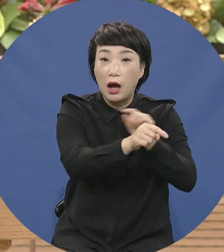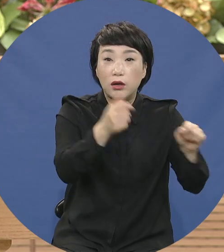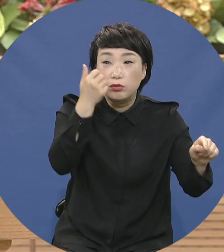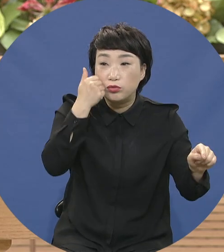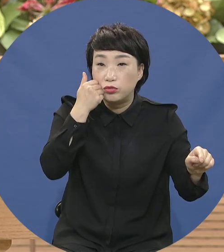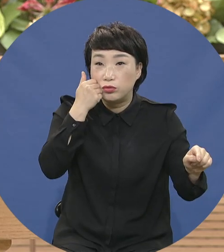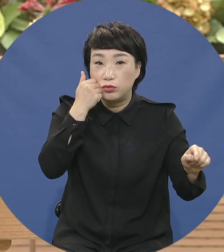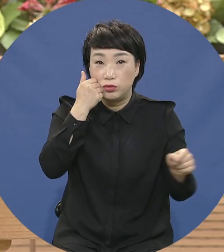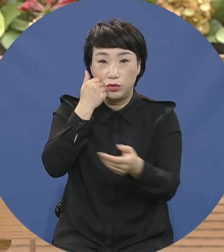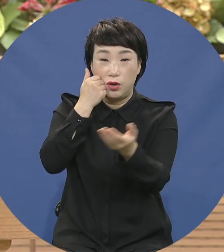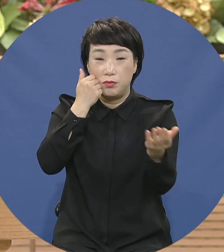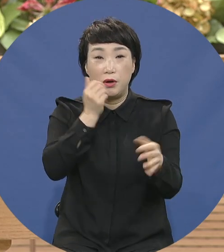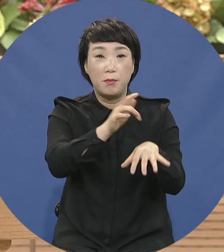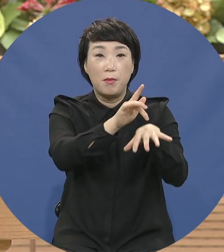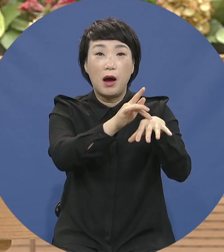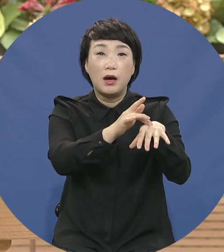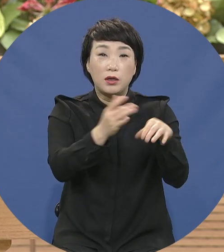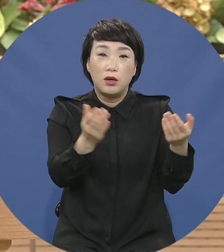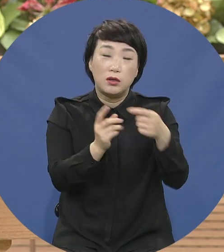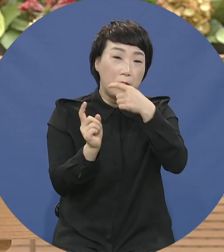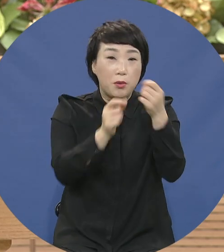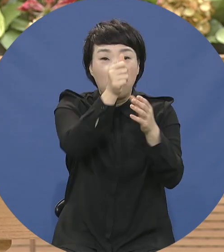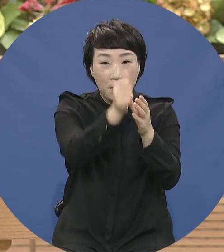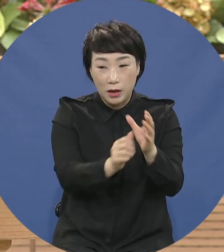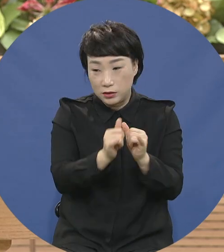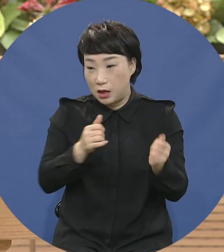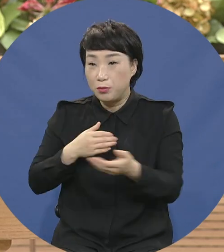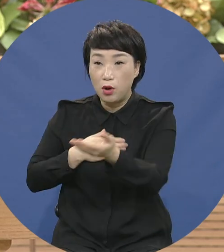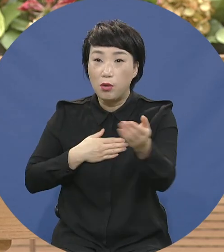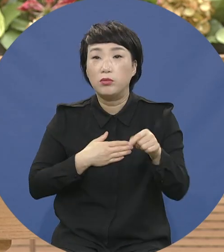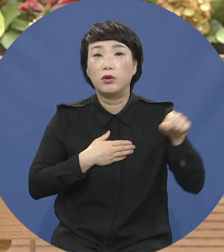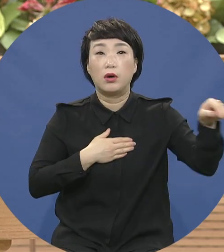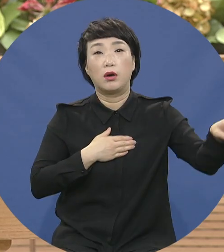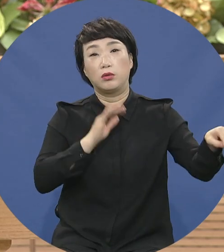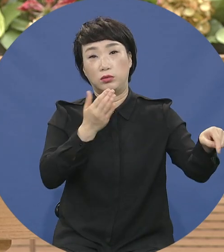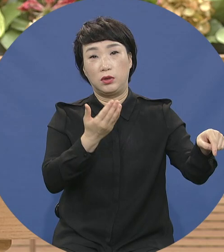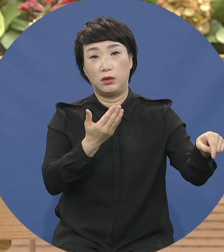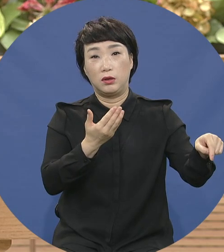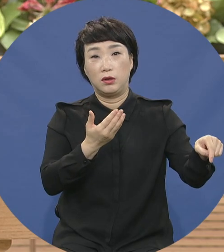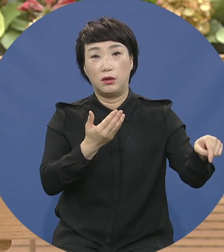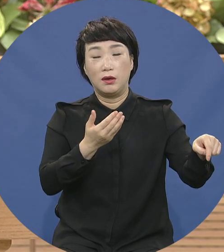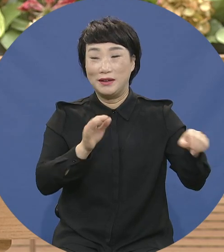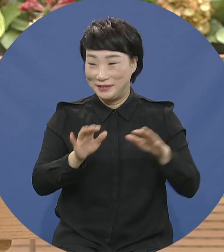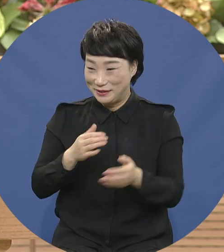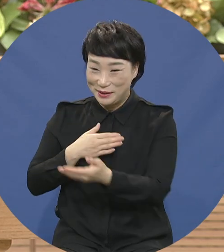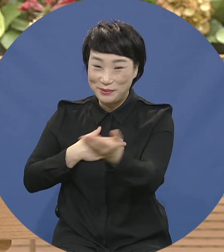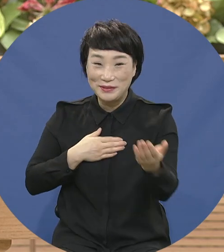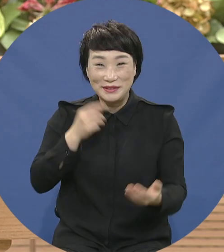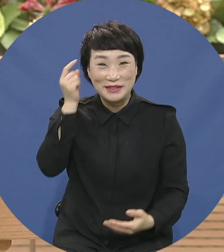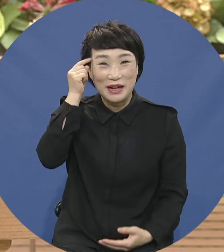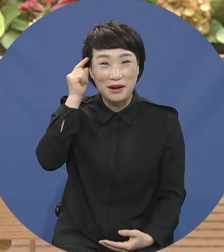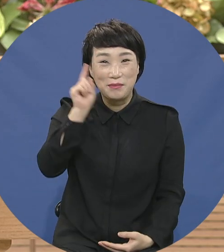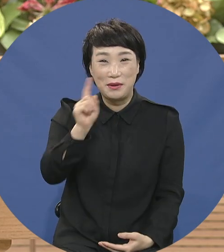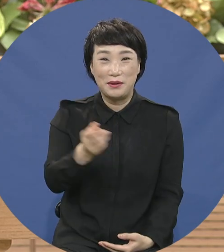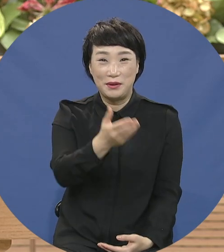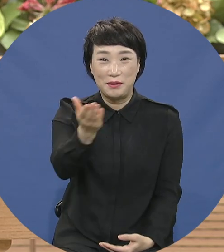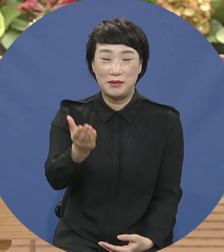가느냐? 마귀에게 미혹당하는 자가 갑니다. 사람들은